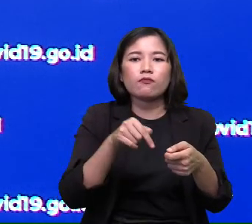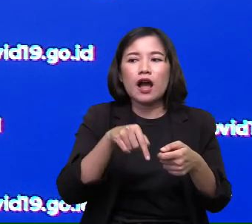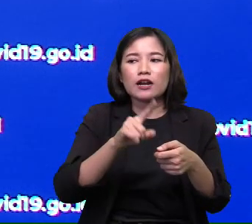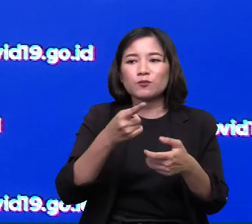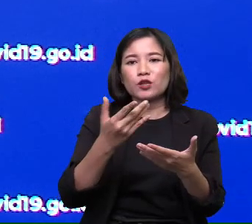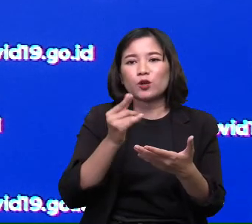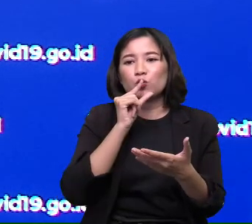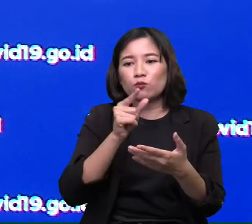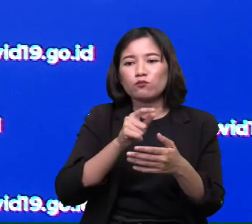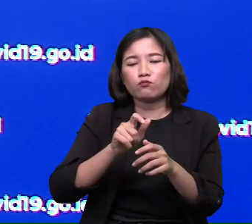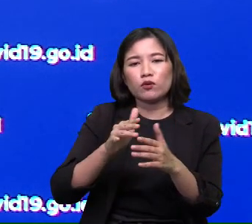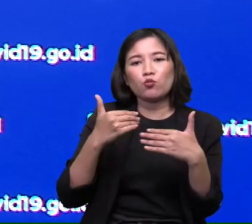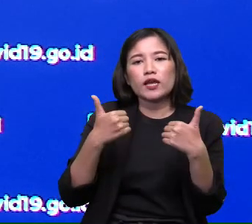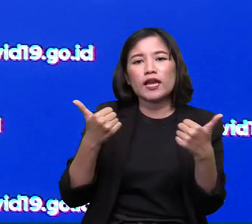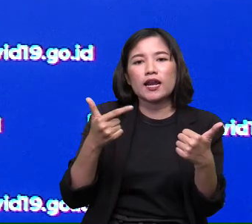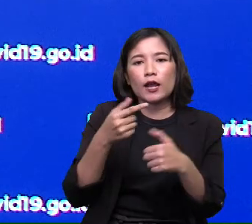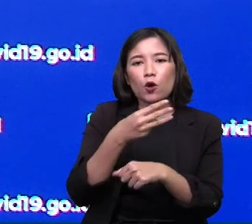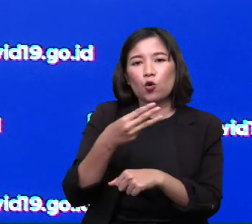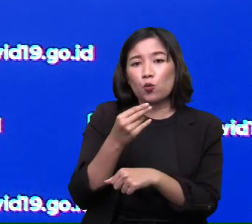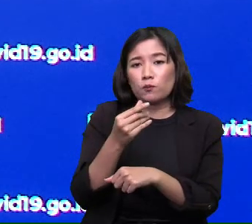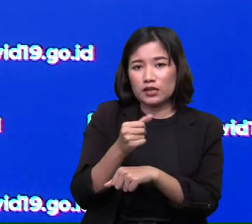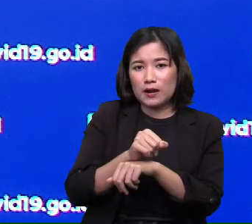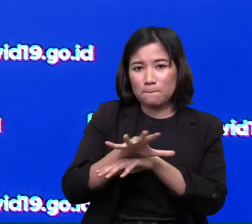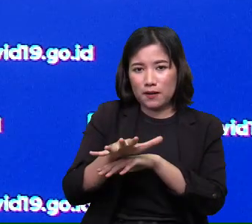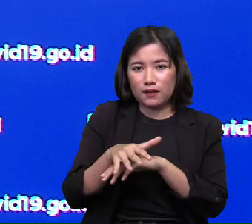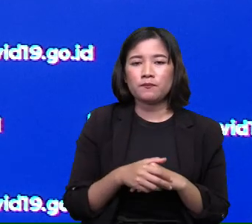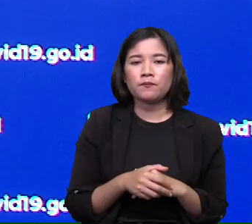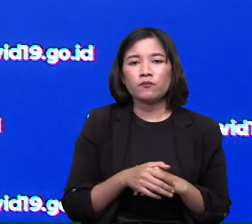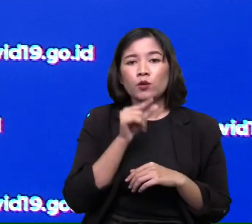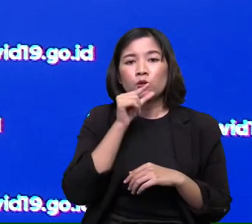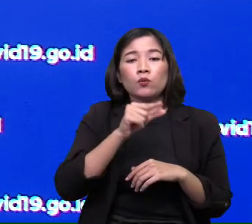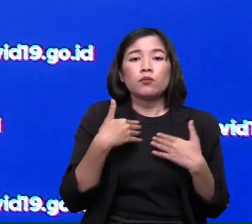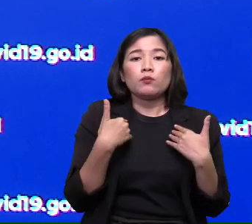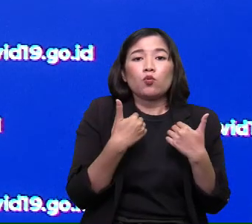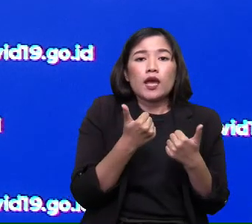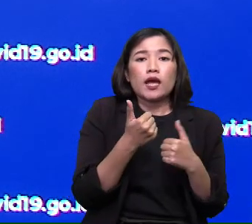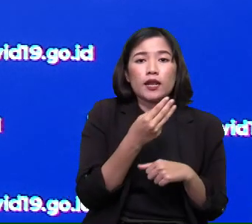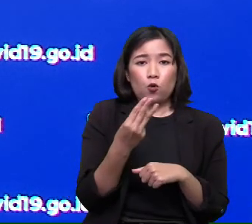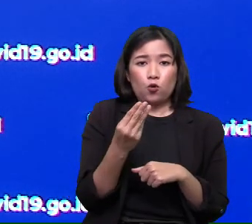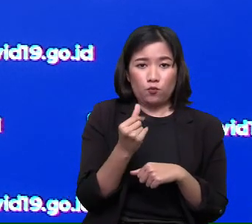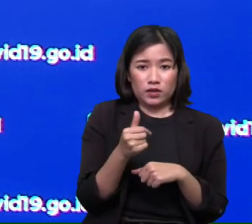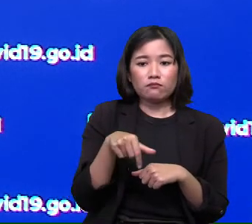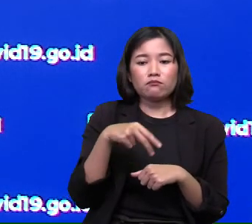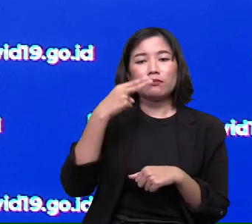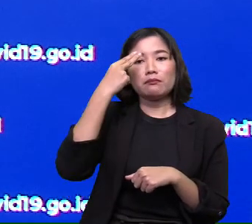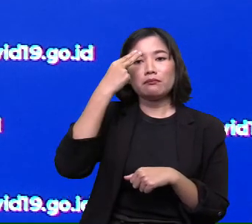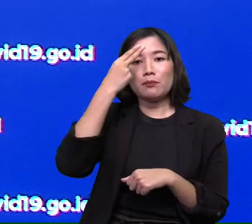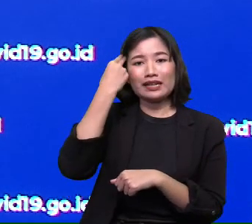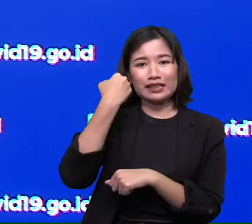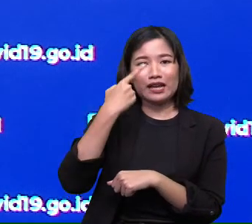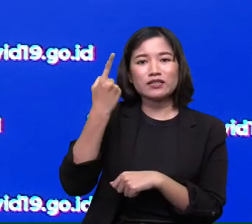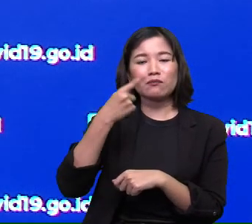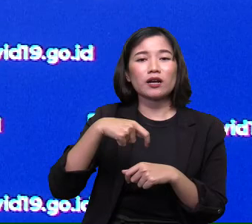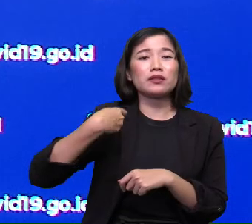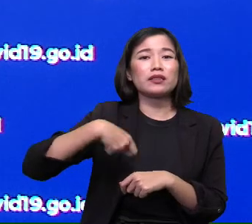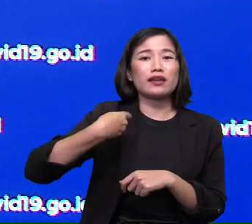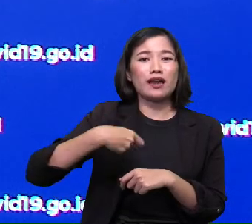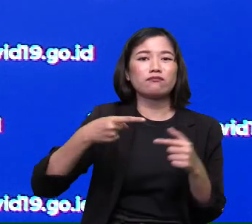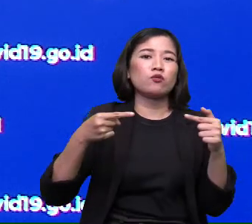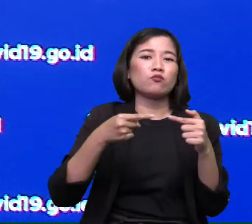berdampak khususnya untuk pemulihan ekonomi pemerintah melalui kementerian dan lembaga terkait telah menyusun beberapa